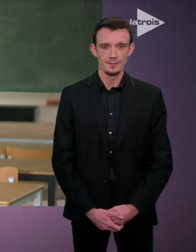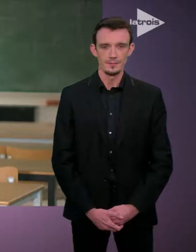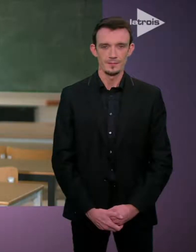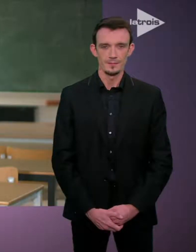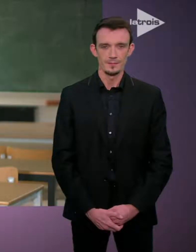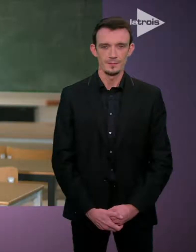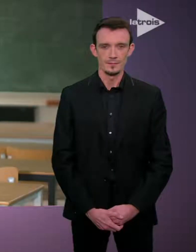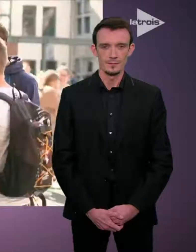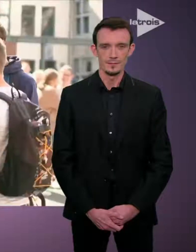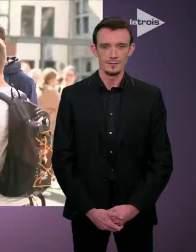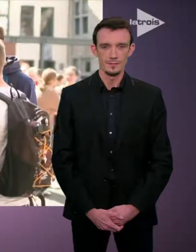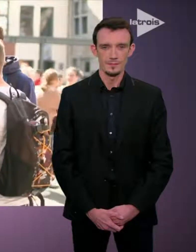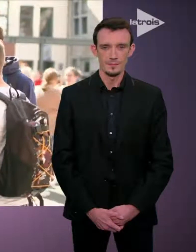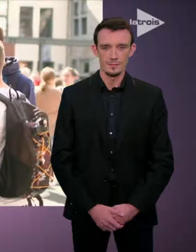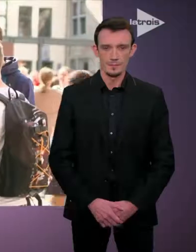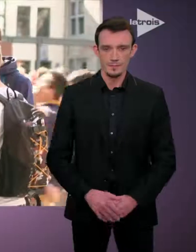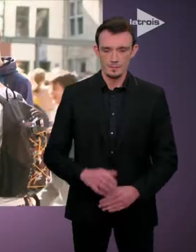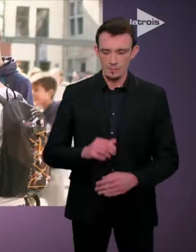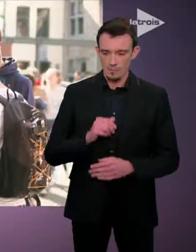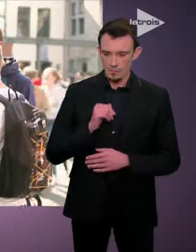lèvres. Demain ? Ouais, à 1-1.